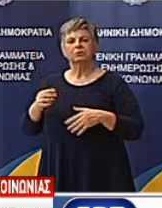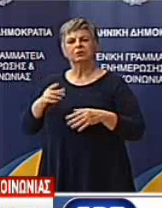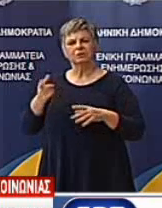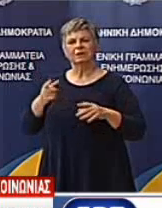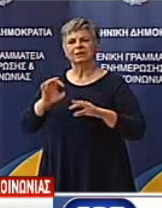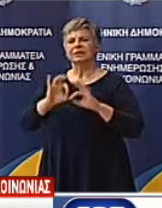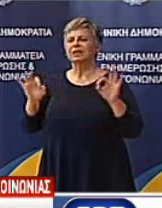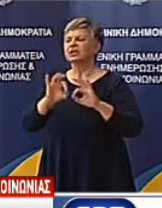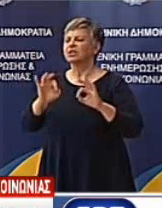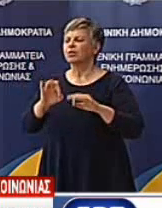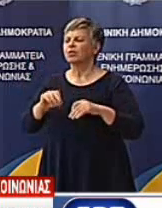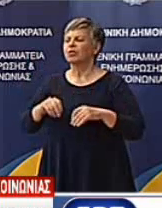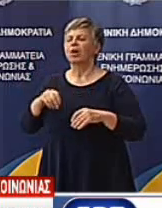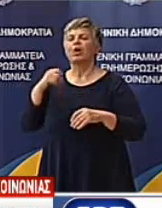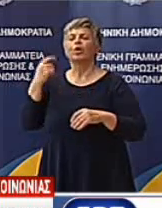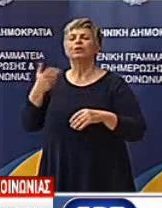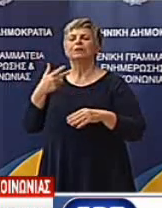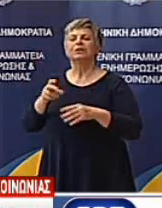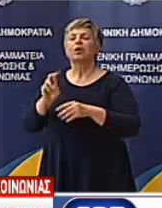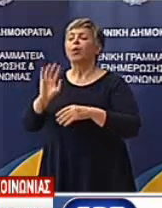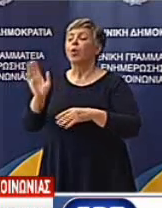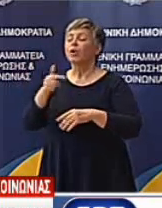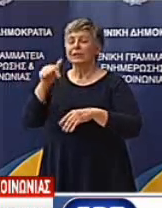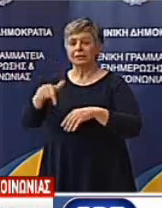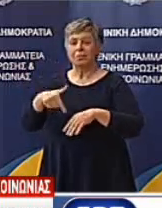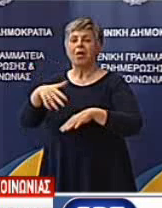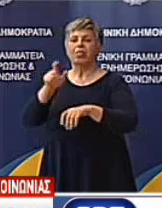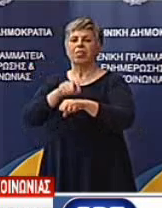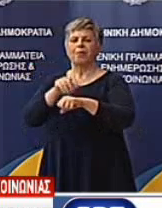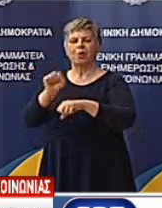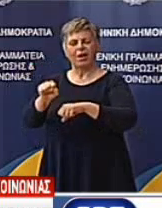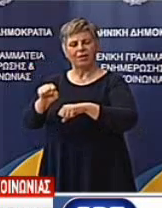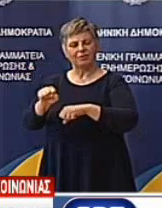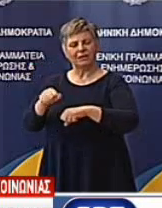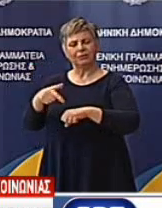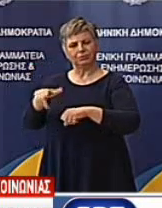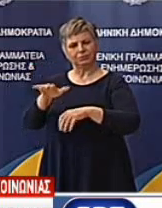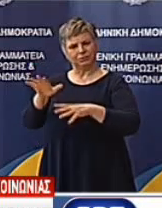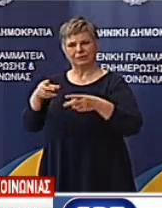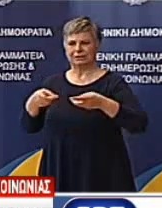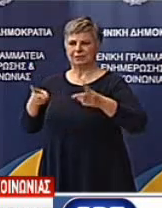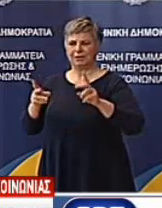την επόμενη από αυτούς που ρώτησαν σήμερα θα μιλήσω. Θα κάνουν ερώτηση την άλλη φορά. Θα πάμε με σειρά.